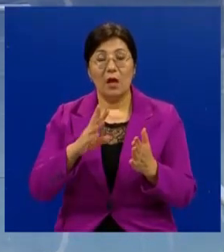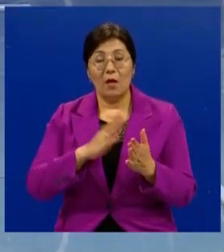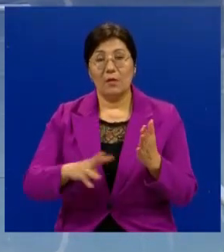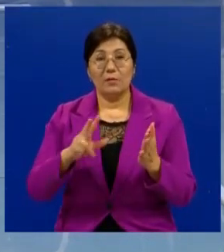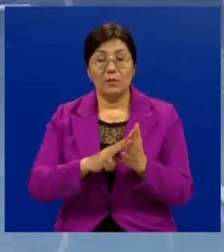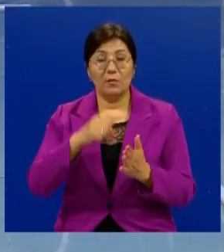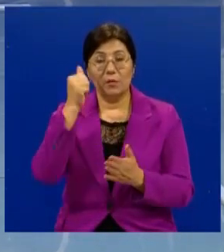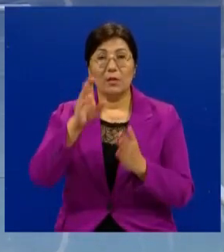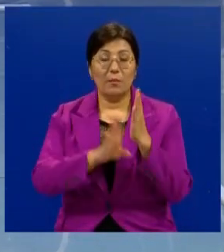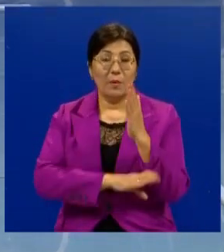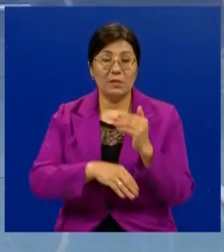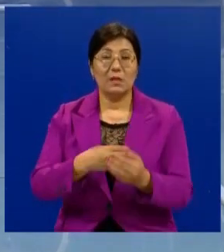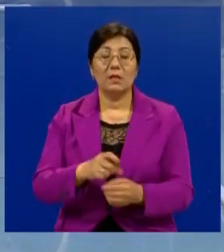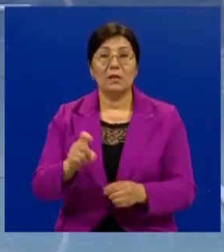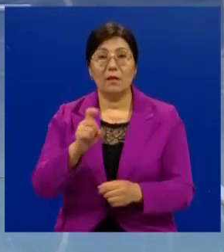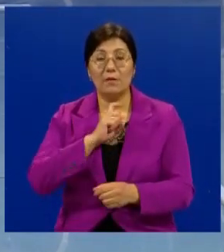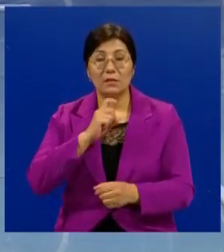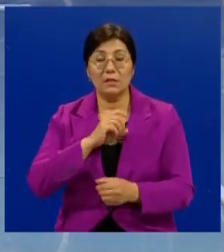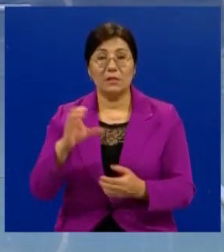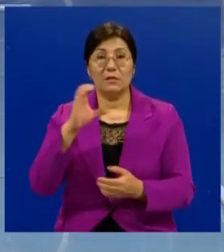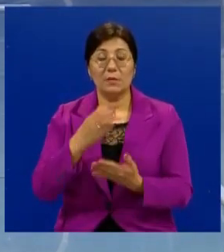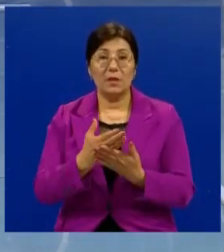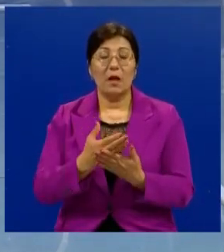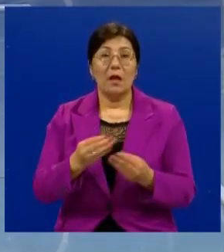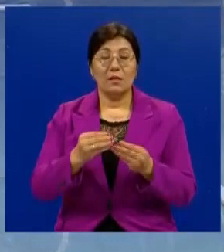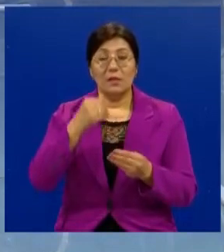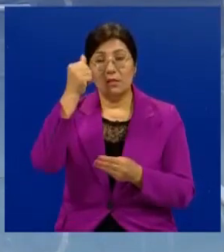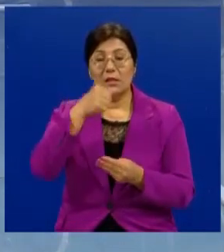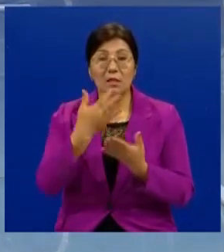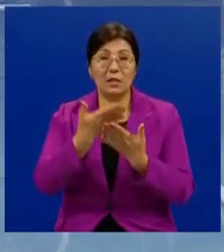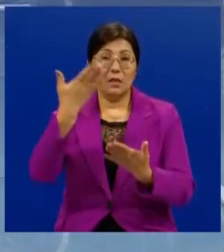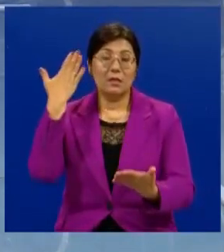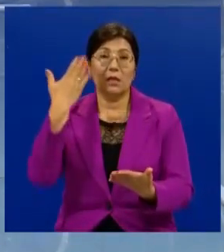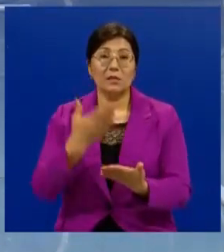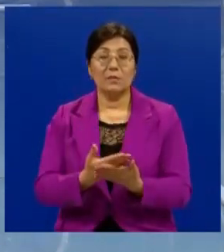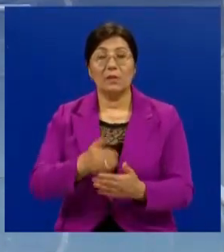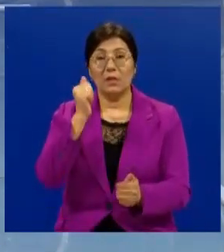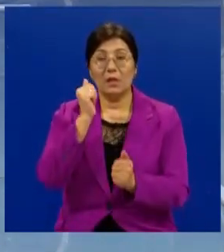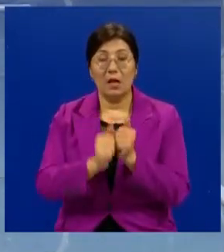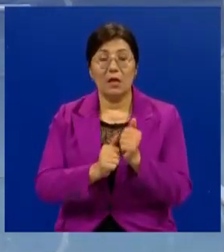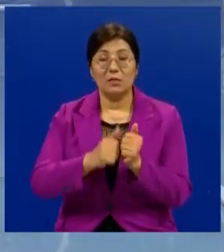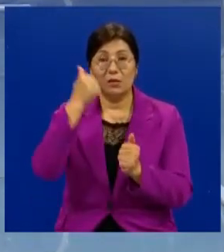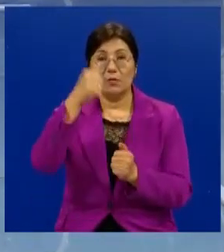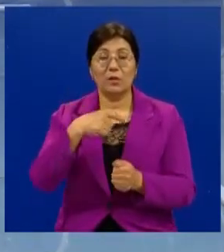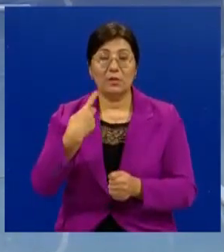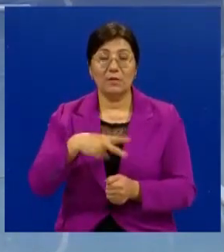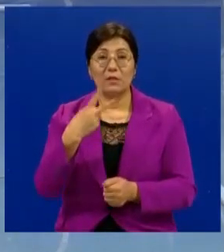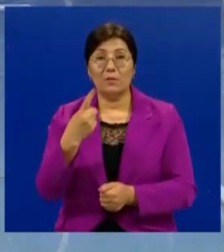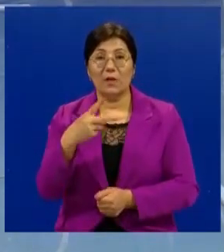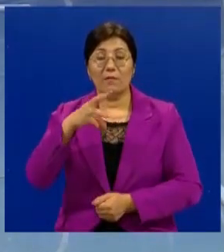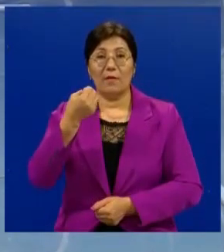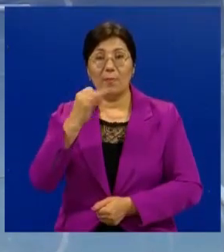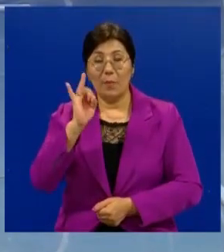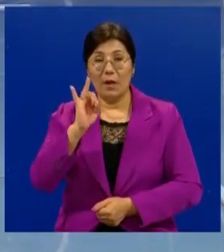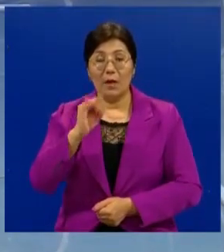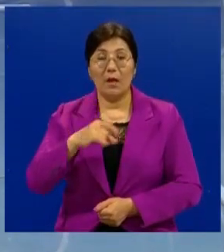сентября. Однако 10 лет назад получил фиксированную дату, а именно теперь ежегодно, 21 мая в Казахстане,